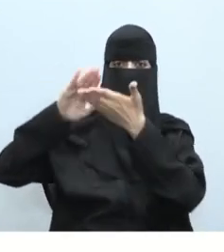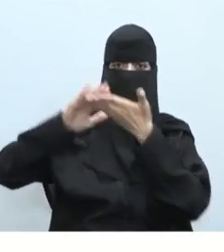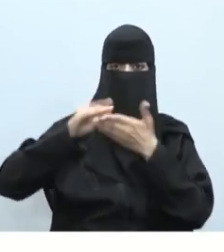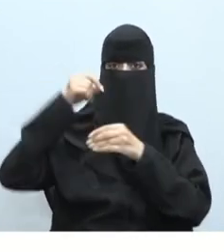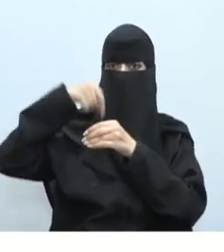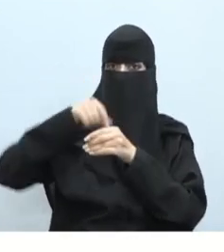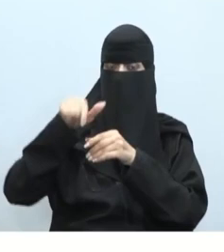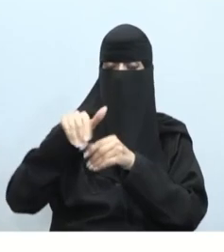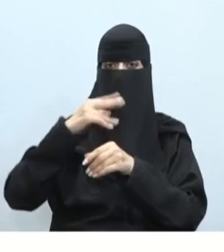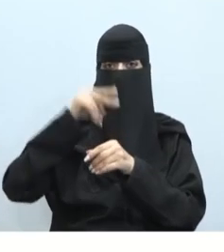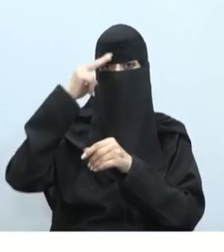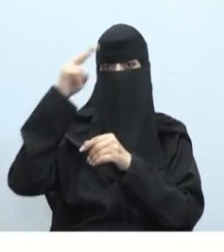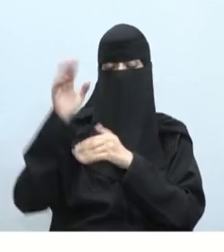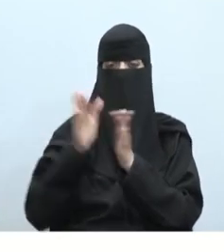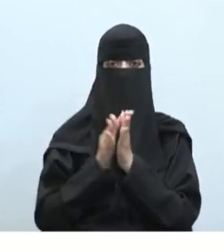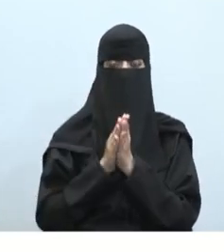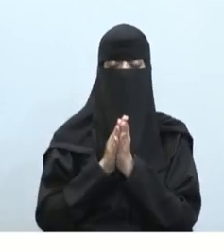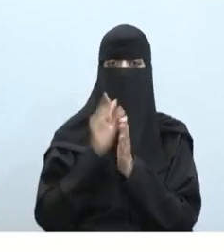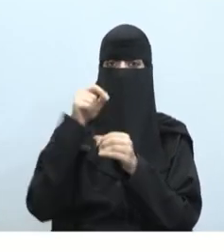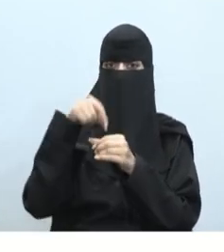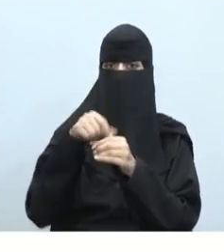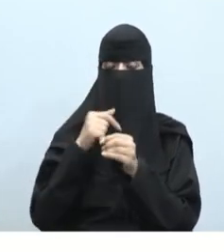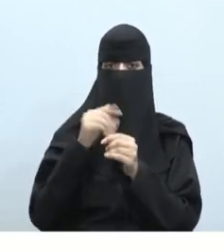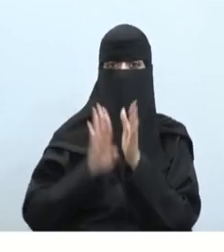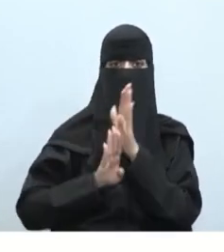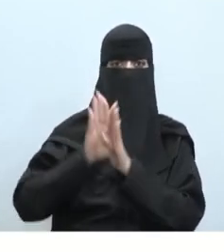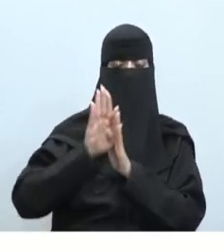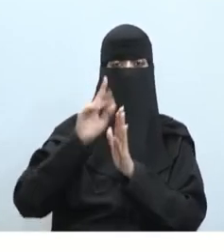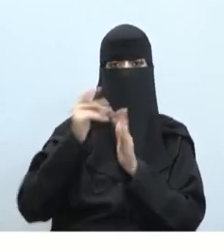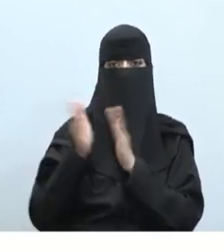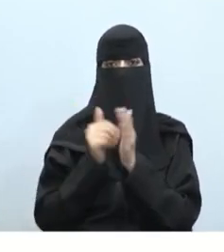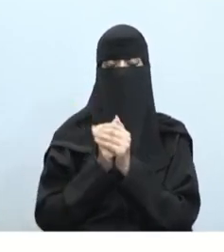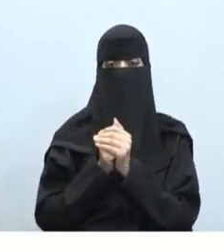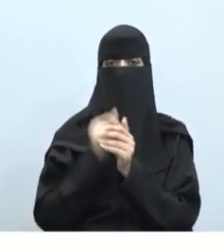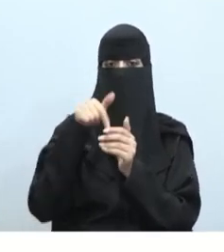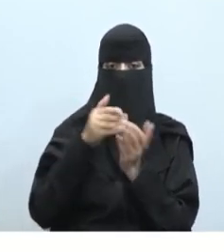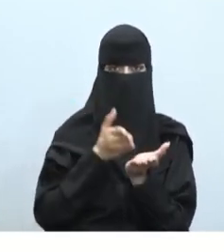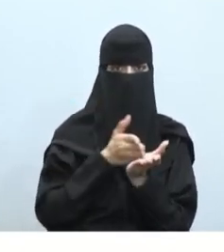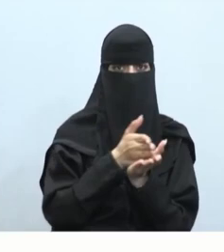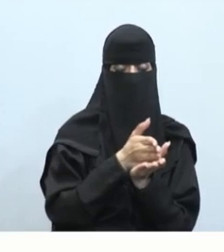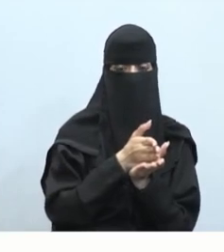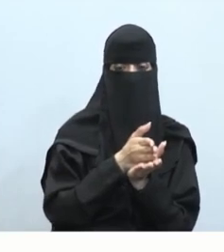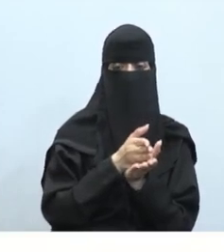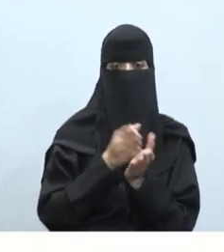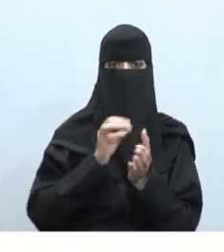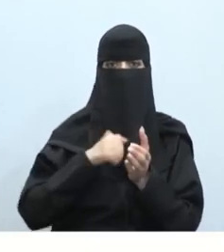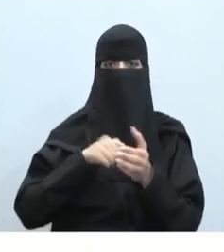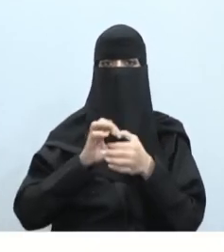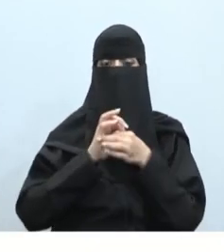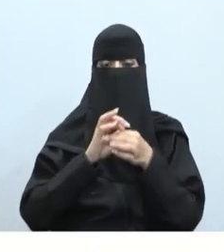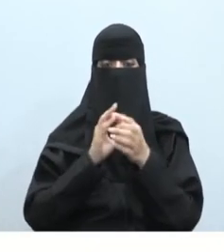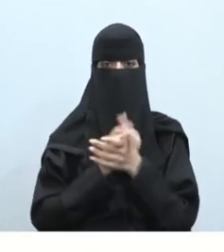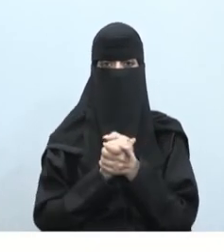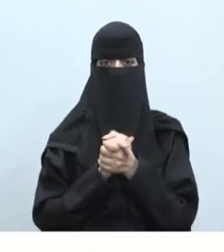في تساعد المملكه العربيه السعوديه في التطور في مجال الاتصالات اذا